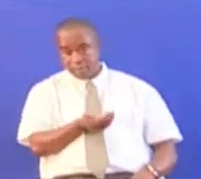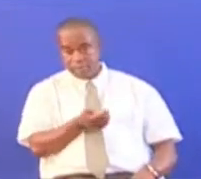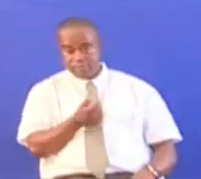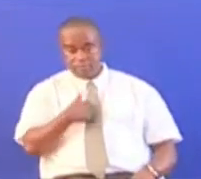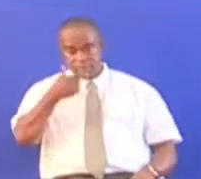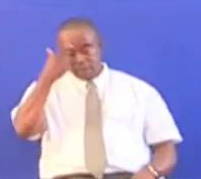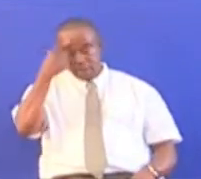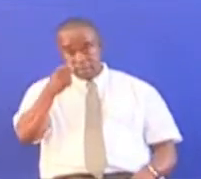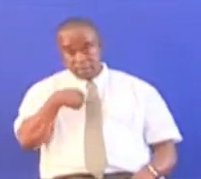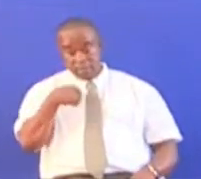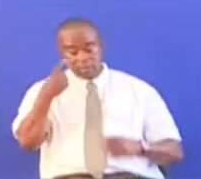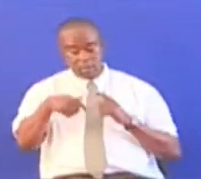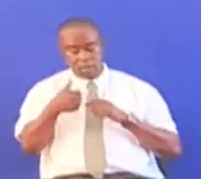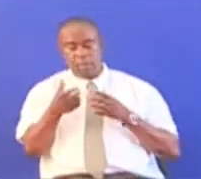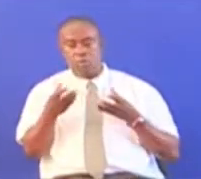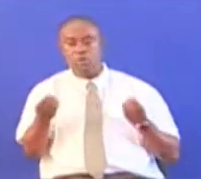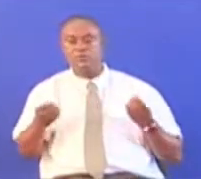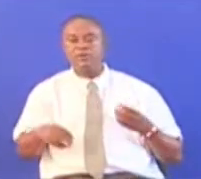naamini naiva zaidi.